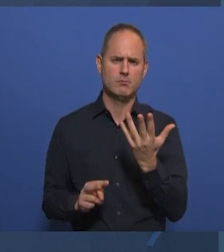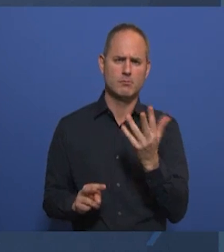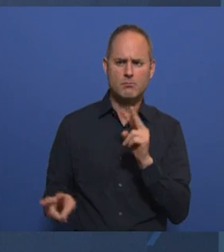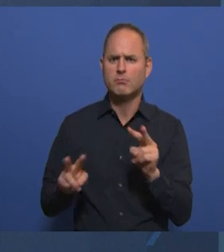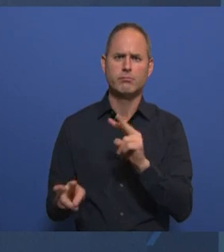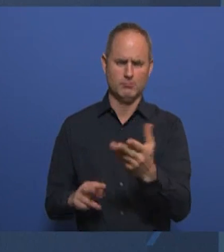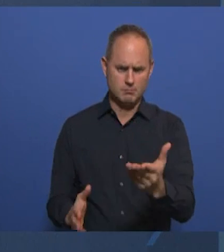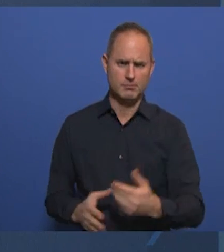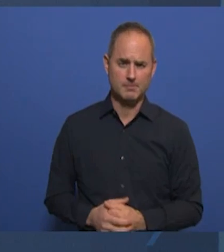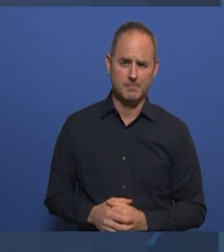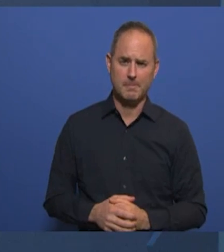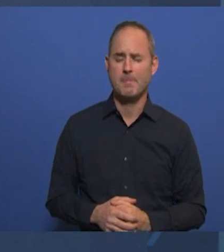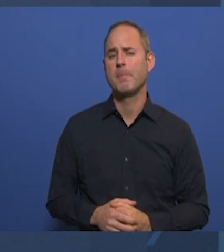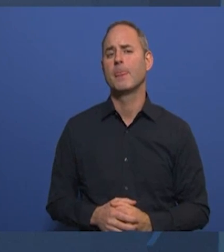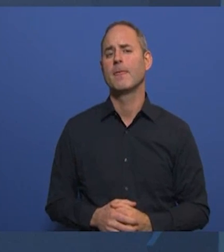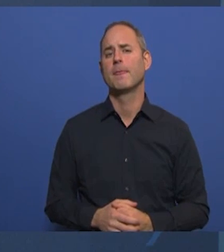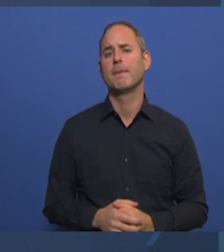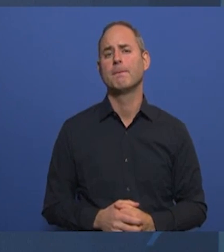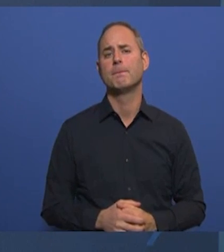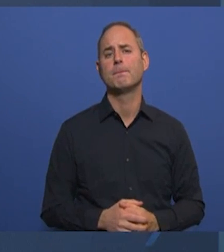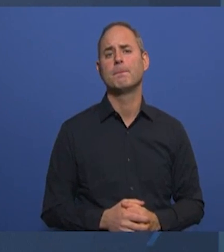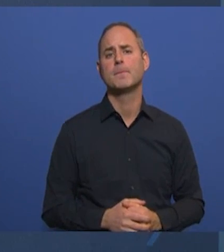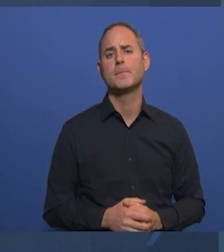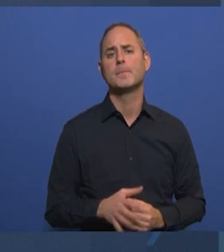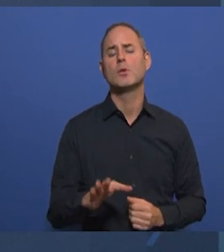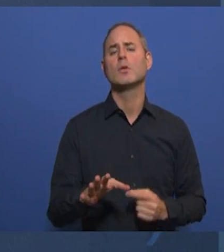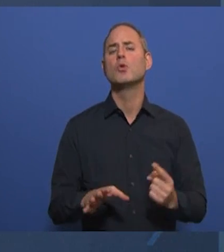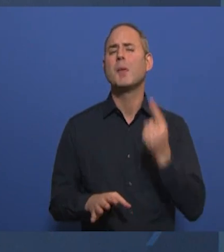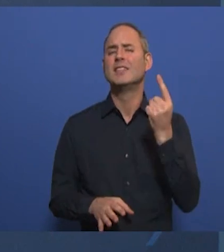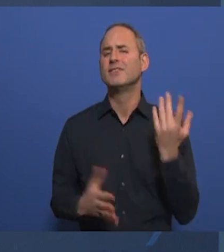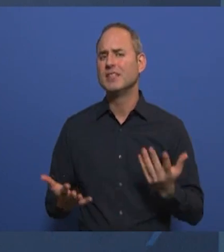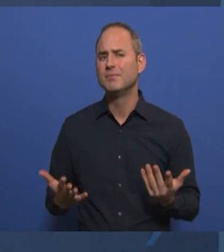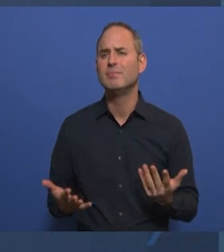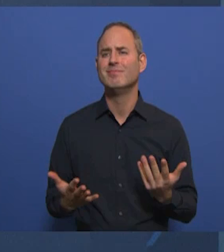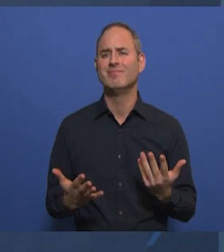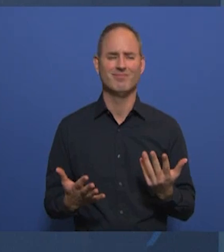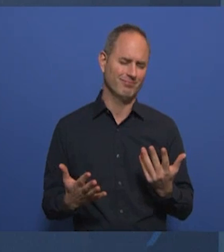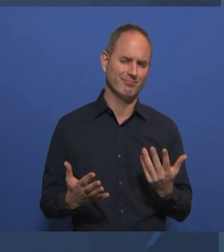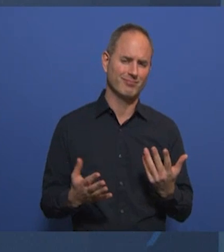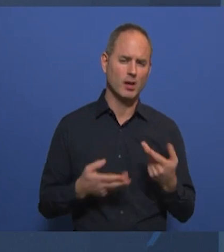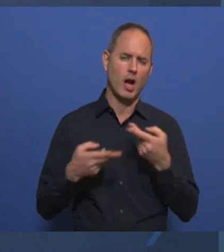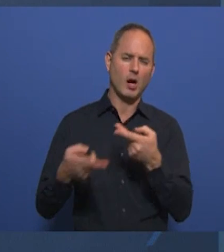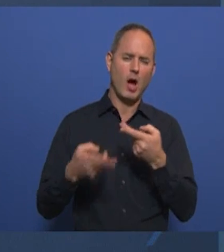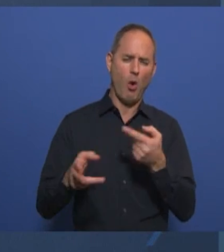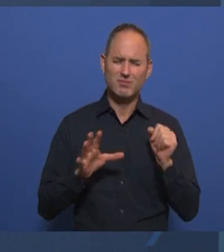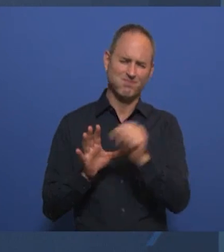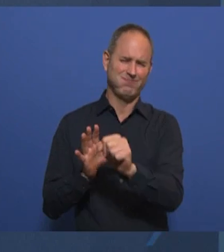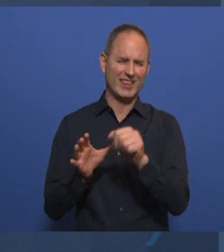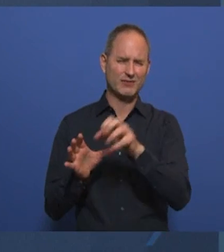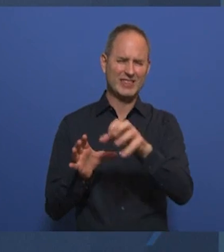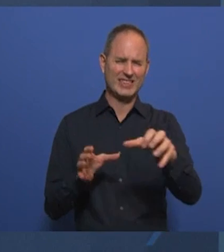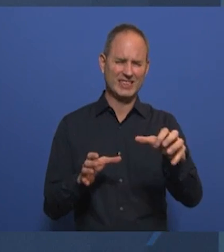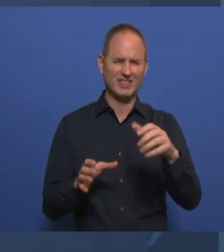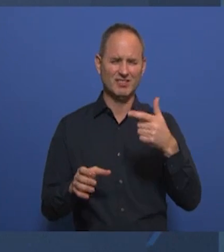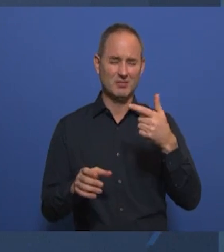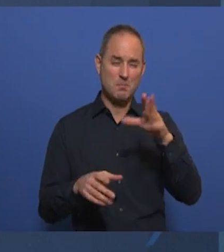dieser Pandemie leiden. An erster Stelle natürlich all die Menschen, die auf den Intensivstationen arbeiten, die belastet sind, überlastet